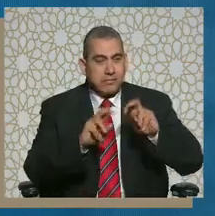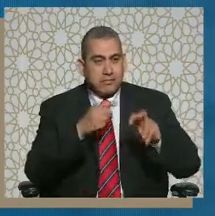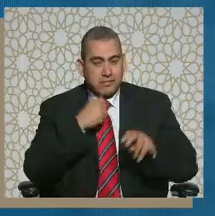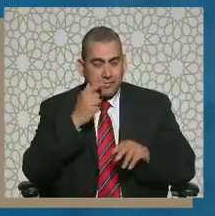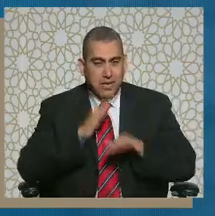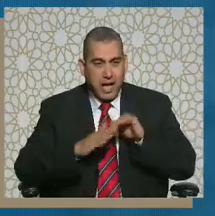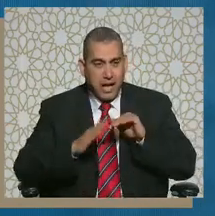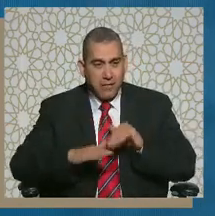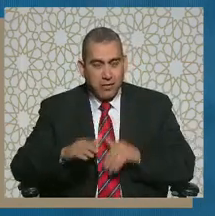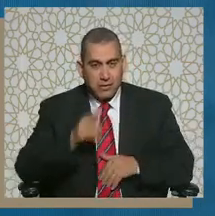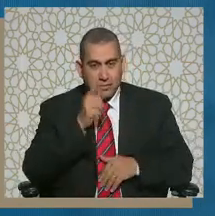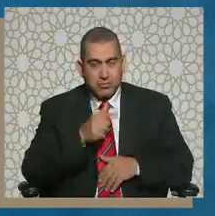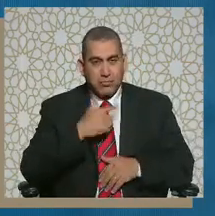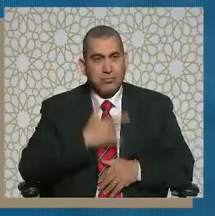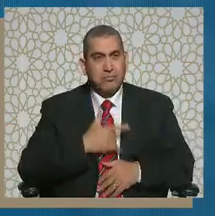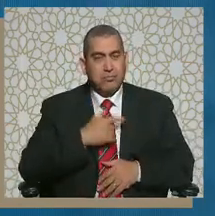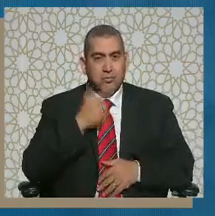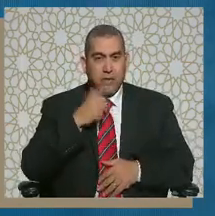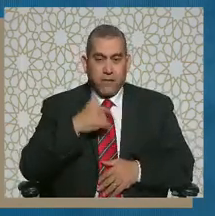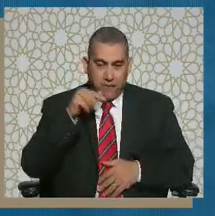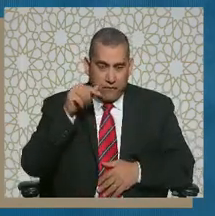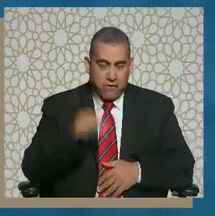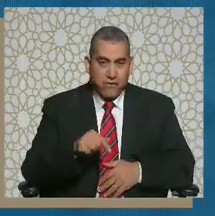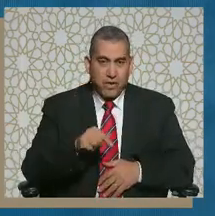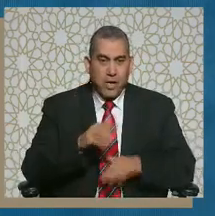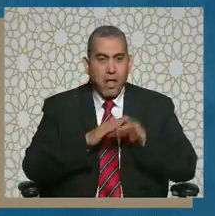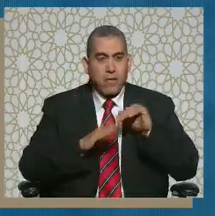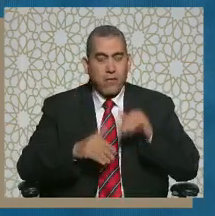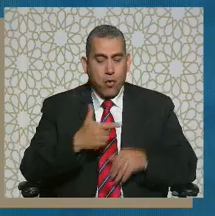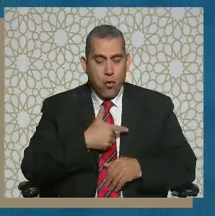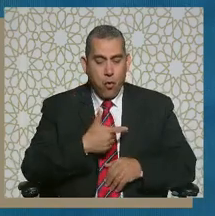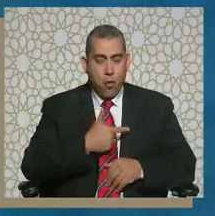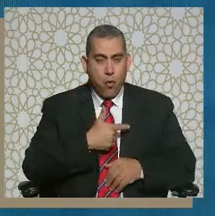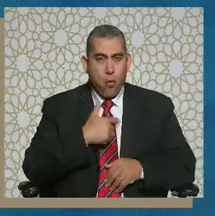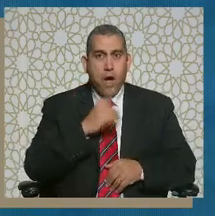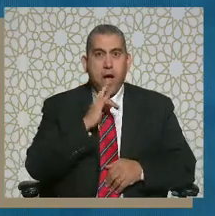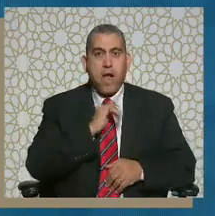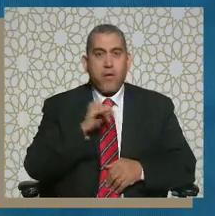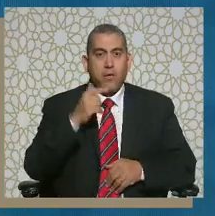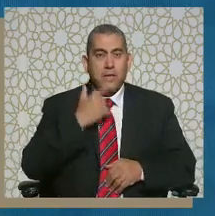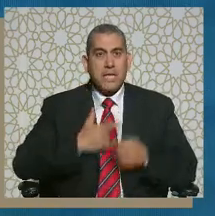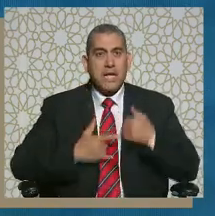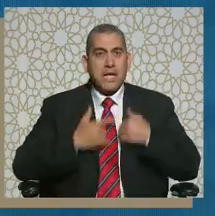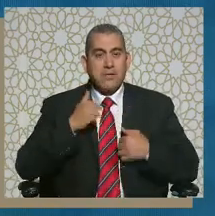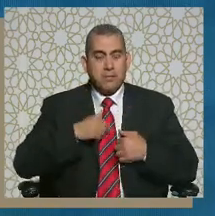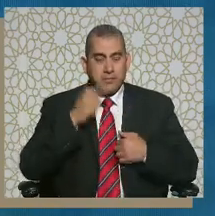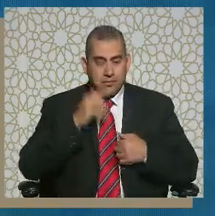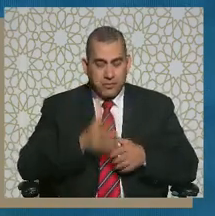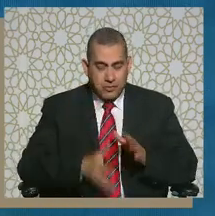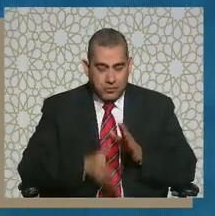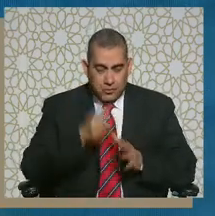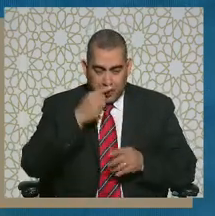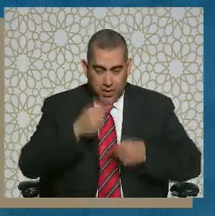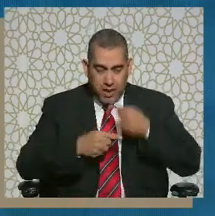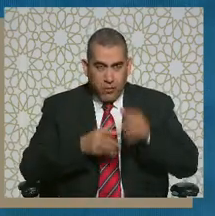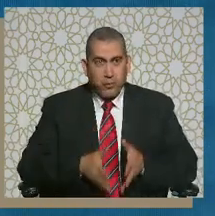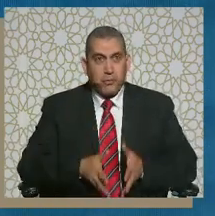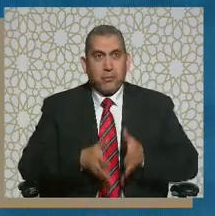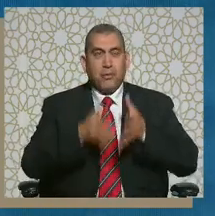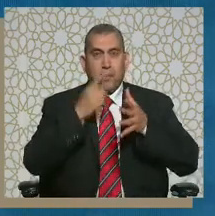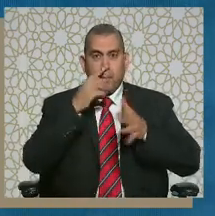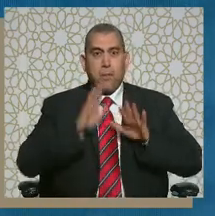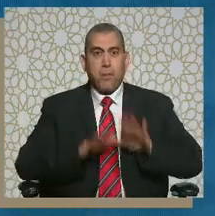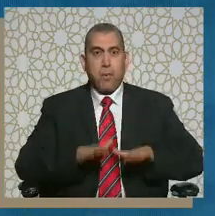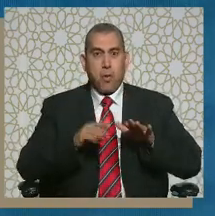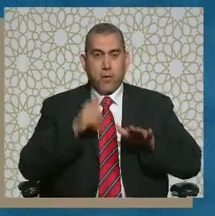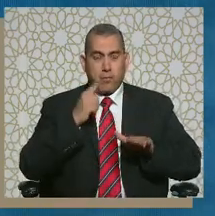مثلا لان هتكون هناك في طفوله دائمه لما تحس ان الفطره ما زالت موجوده فيك وما